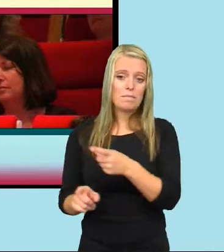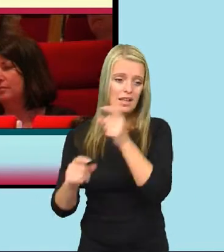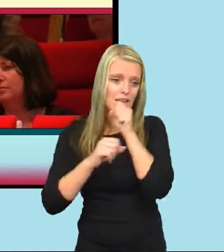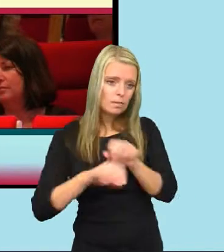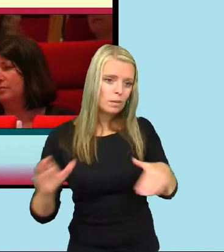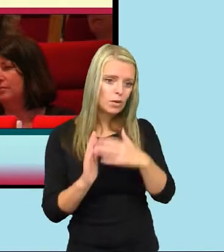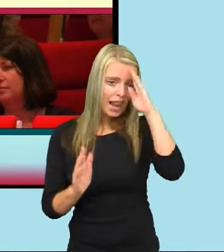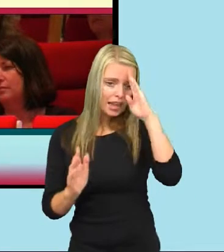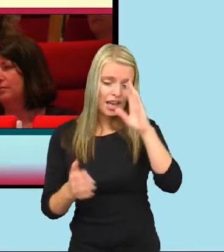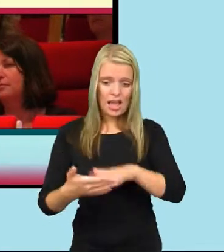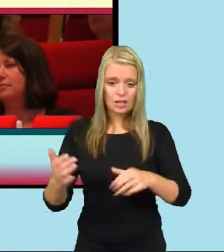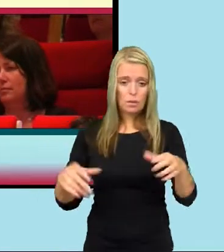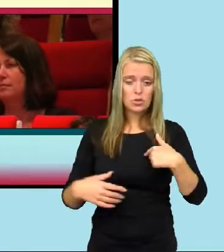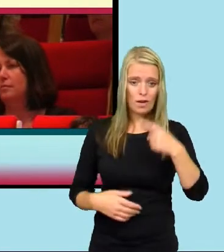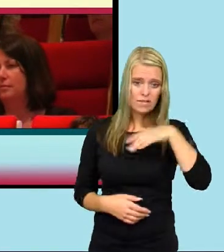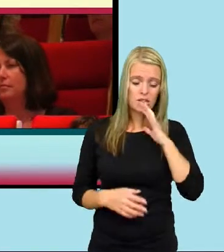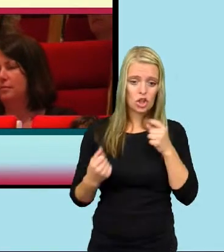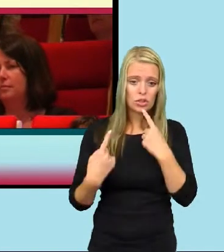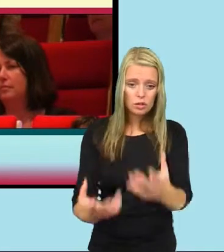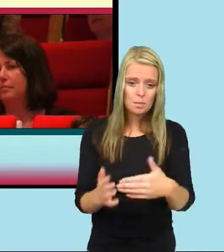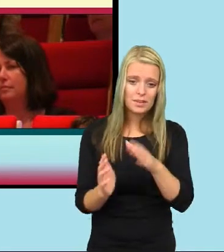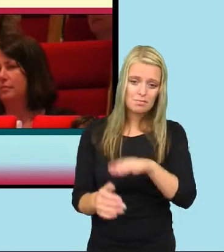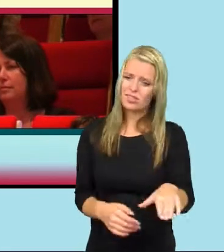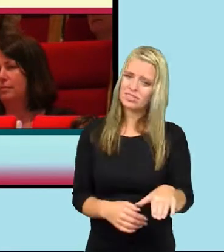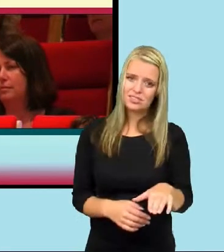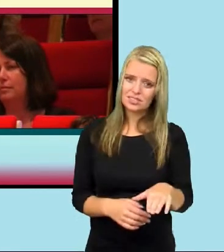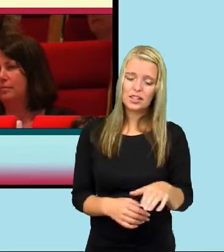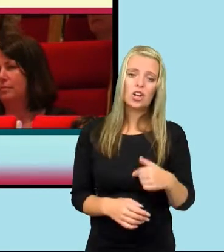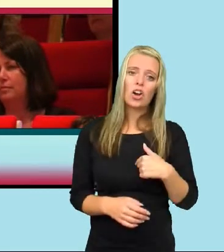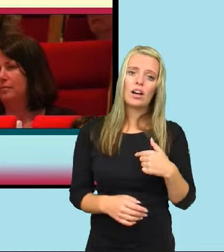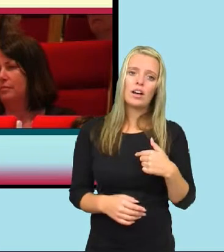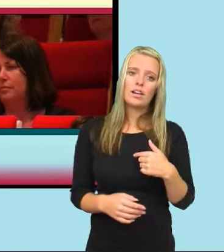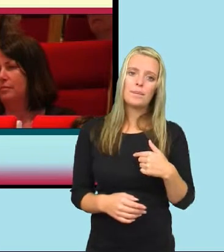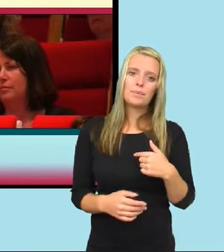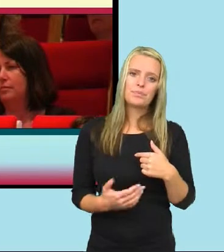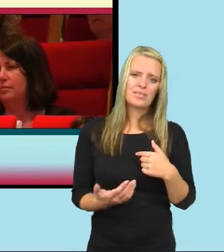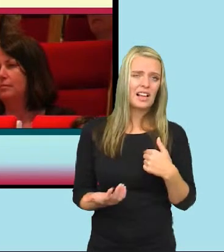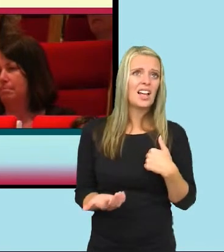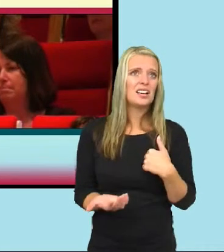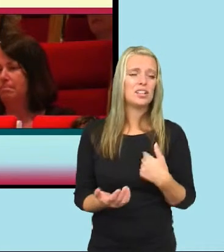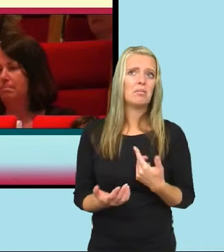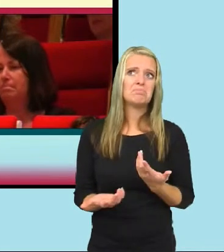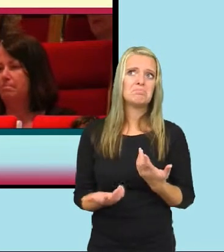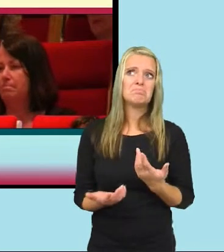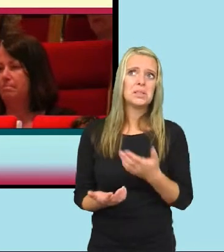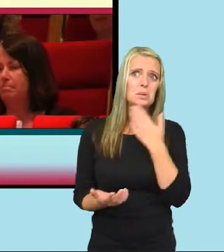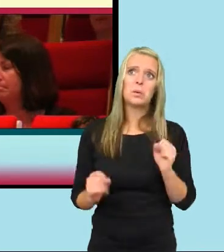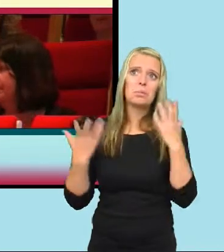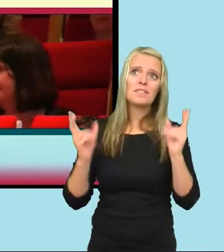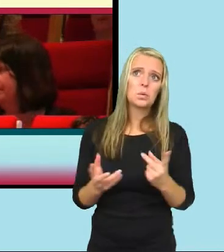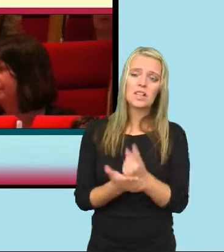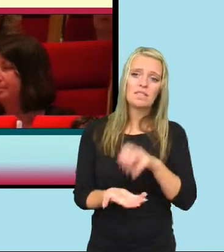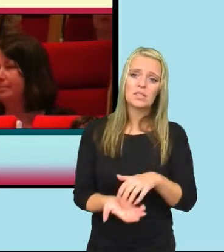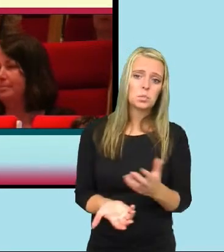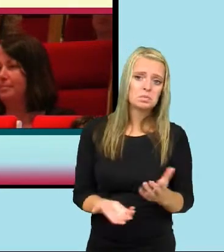den kommer från mig som förälder. Så jag kan inte säga att jag ser några sådana tillfällen. Mm.